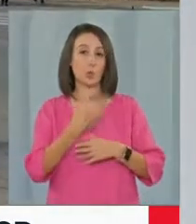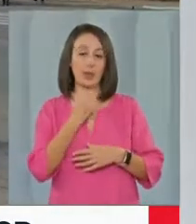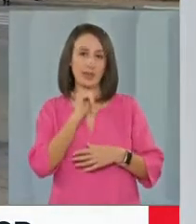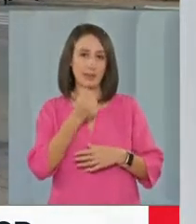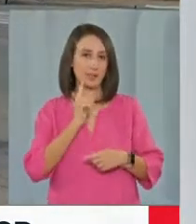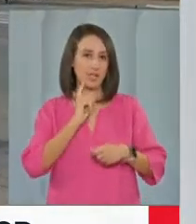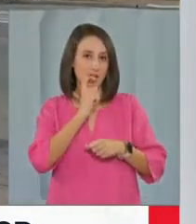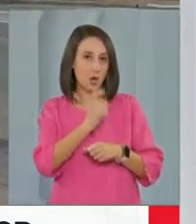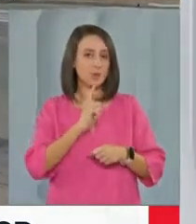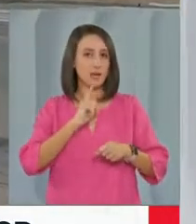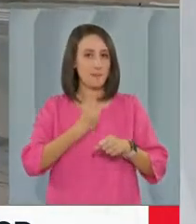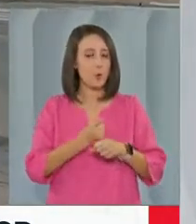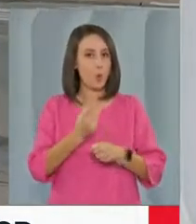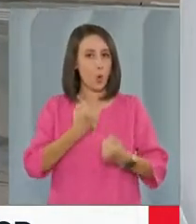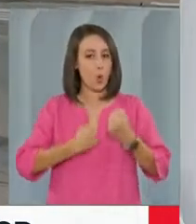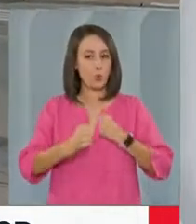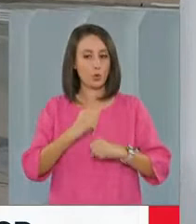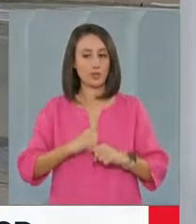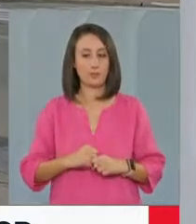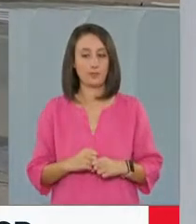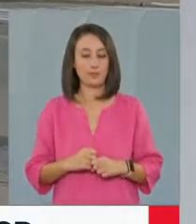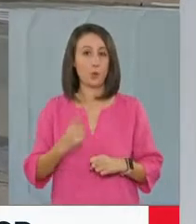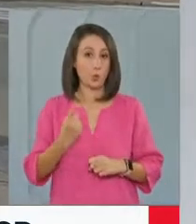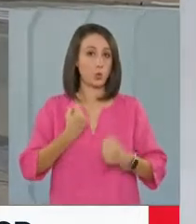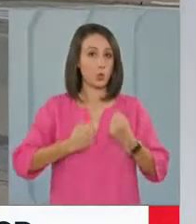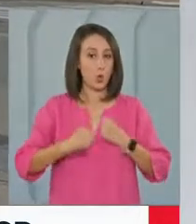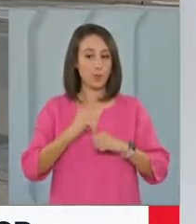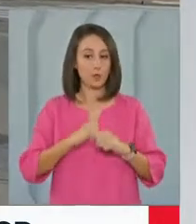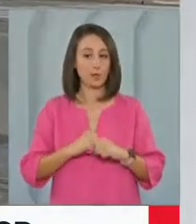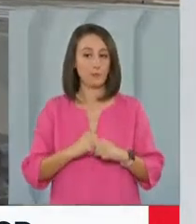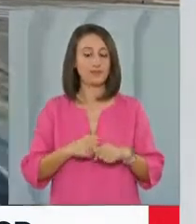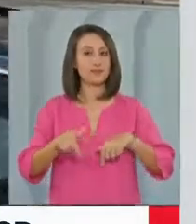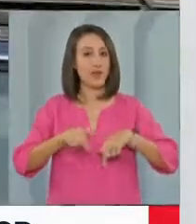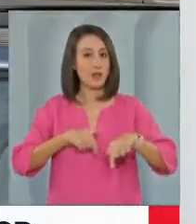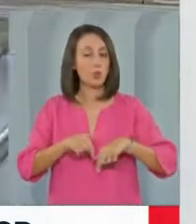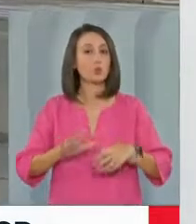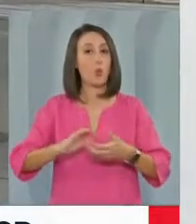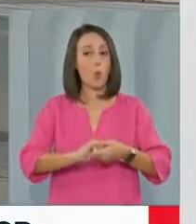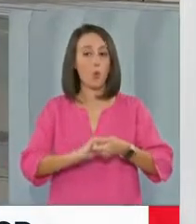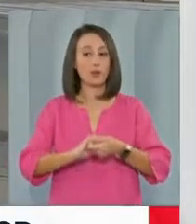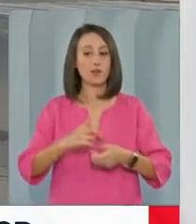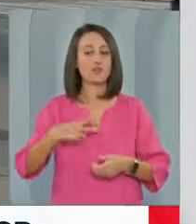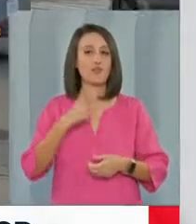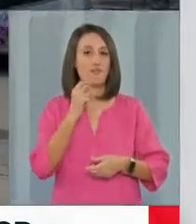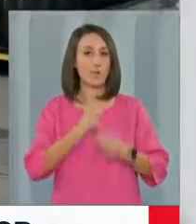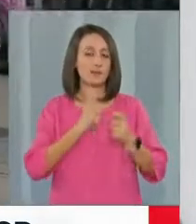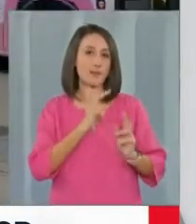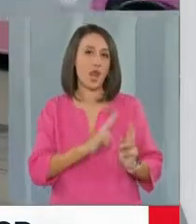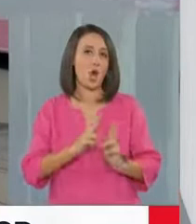anumită conduită și o anumită atitudine în mijloacele de transport în comun. Absolut. E vorba de